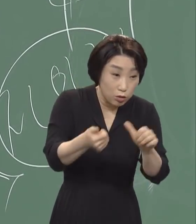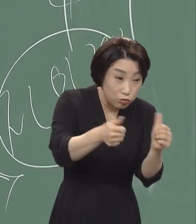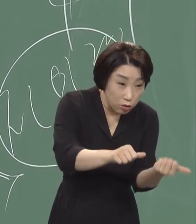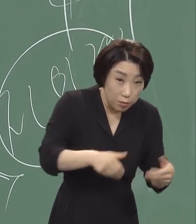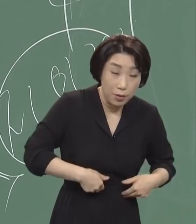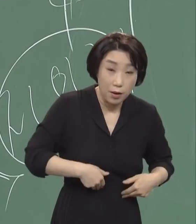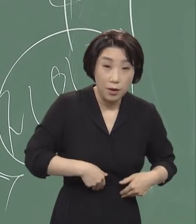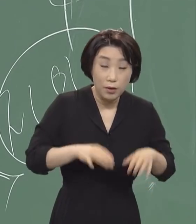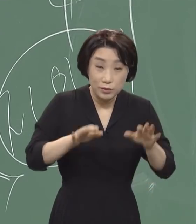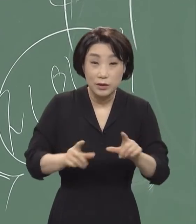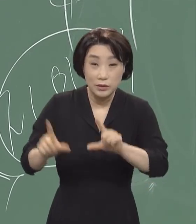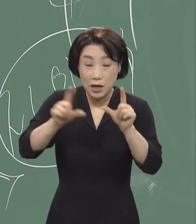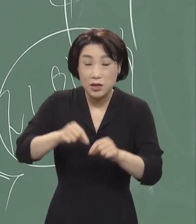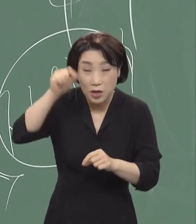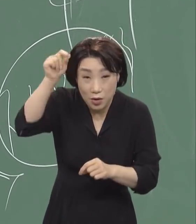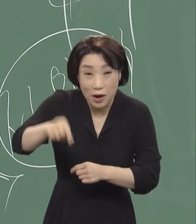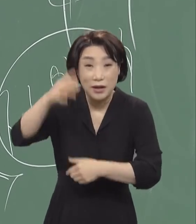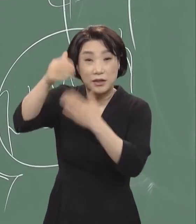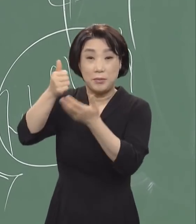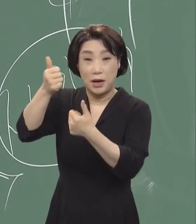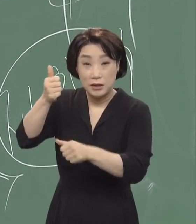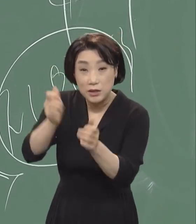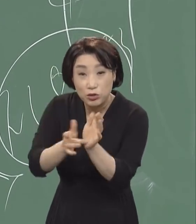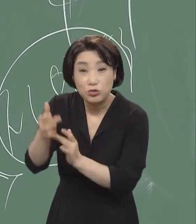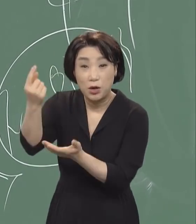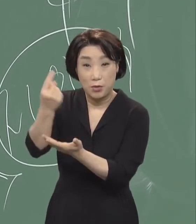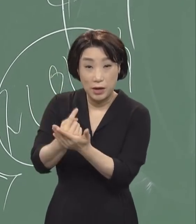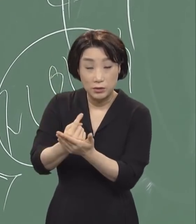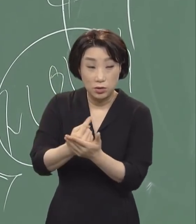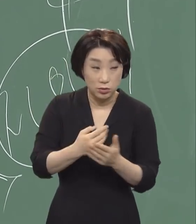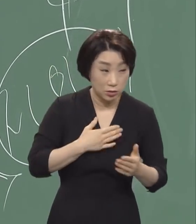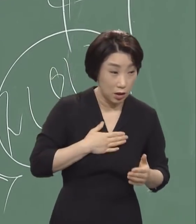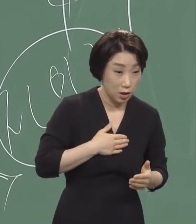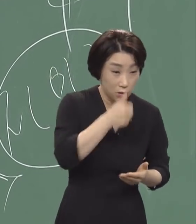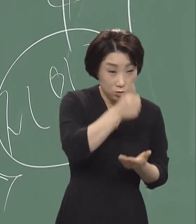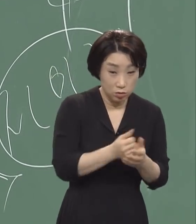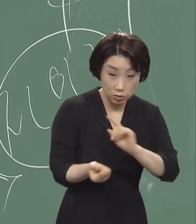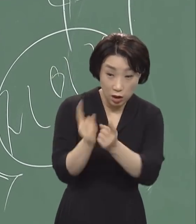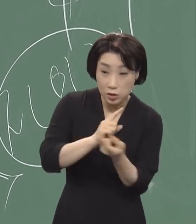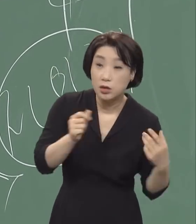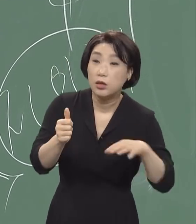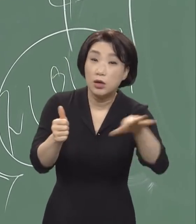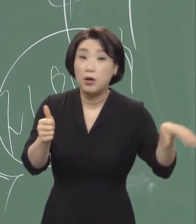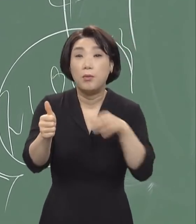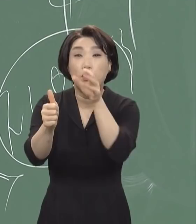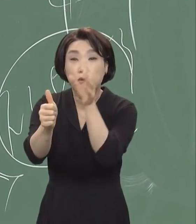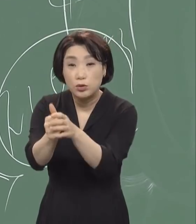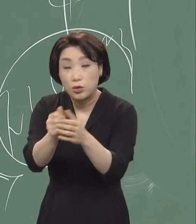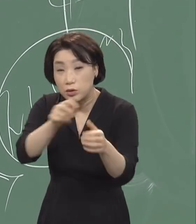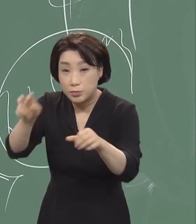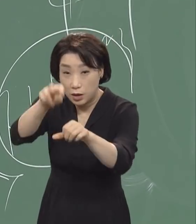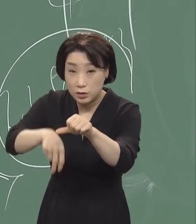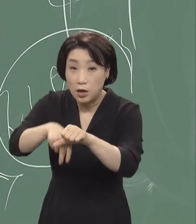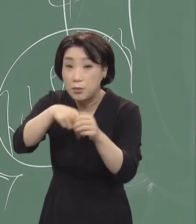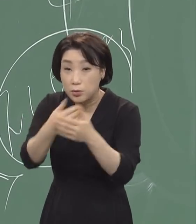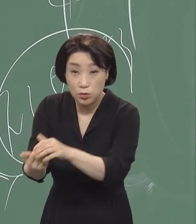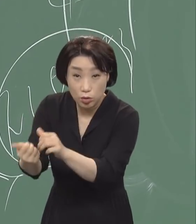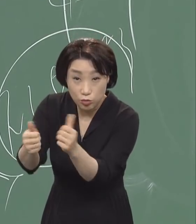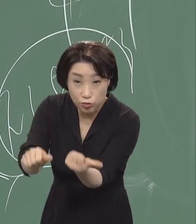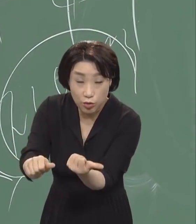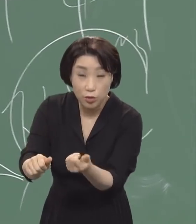영원히 사실 하나님의 아들이 와서 우리 죄를 짊어지고 십자가에 달려 죽었는데